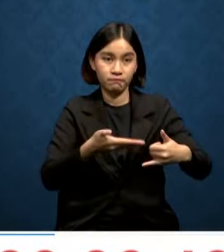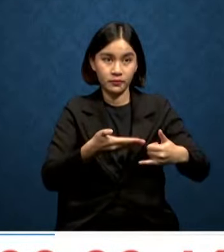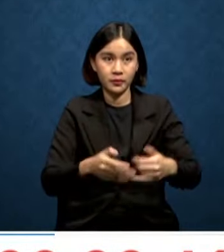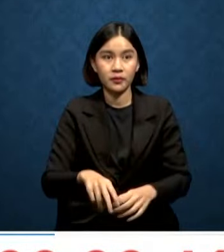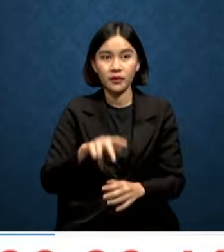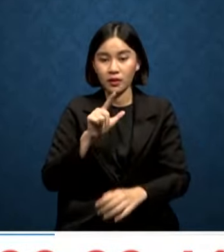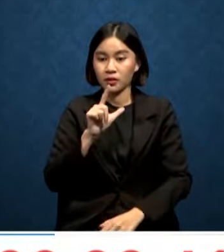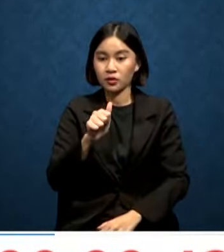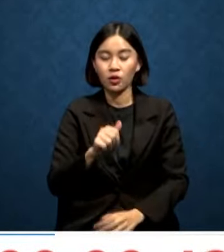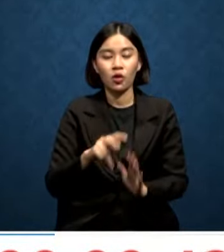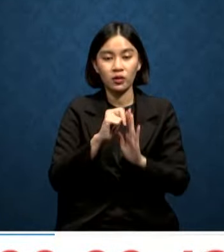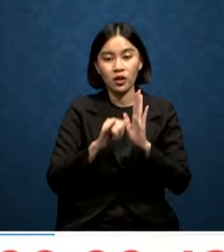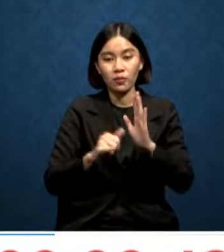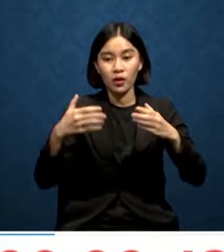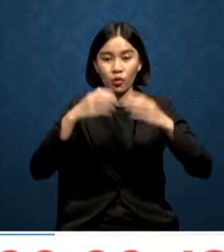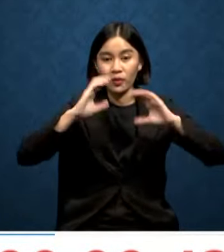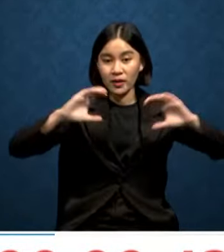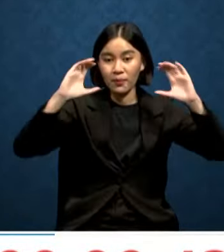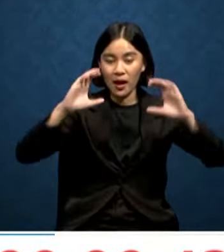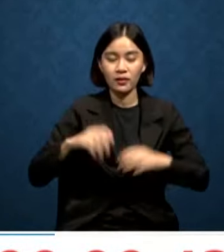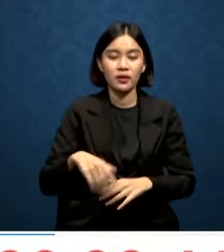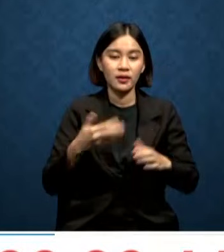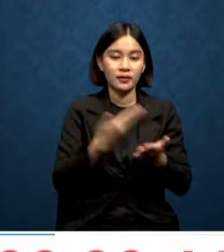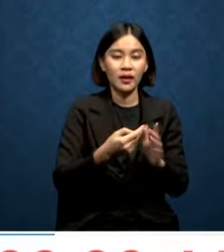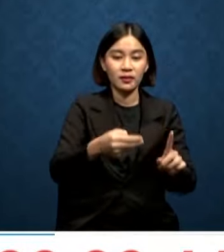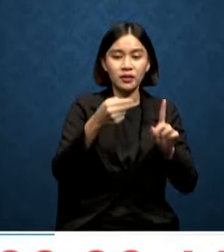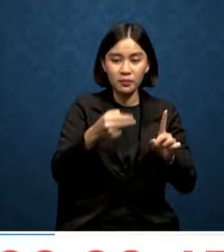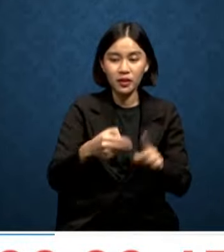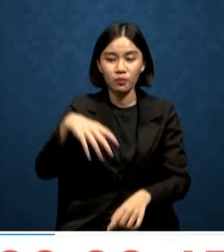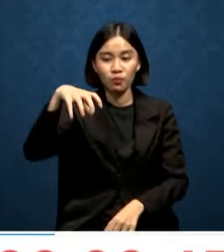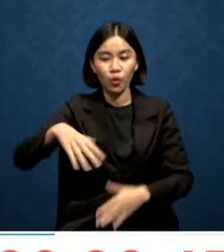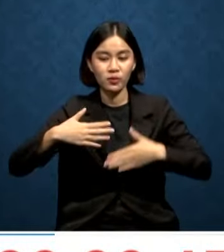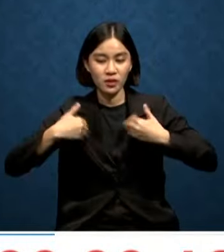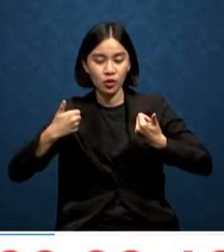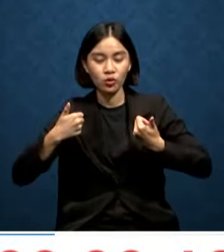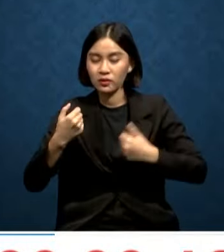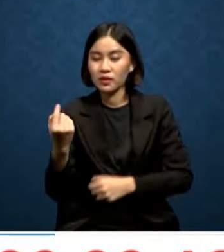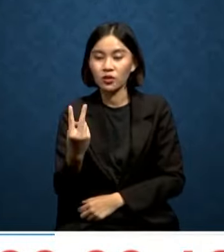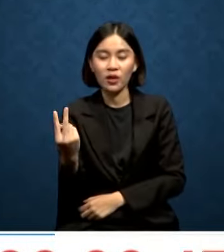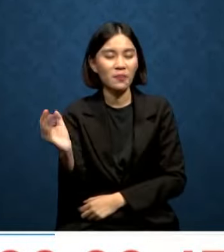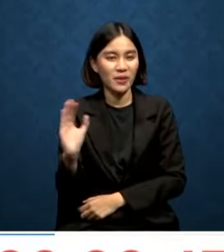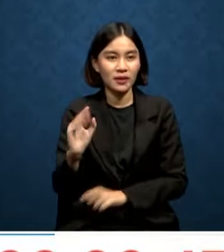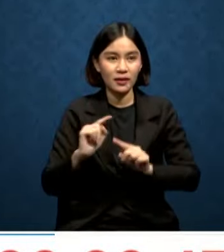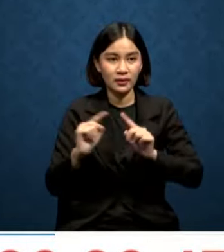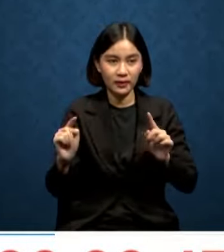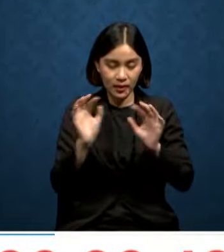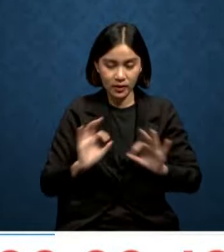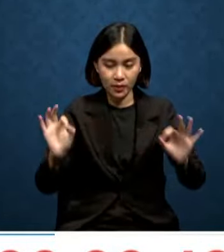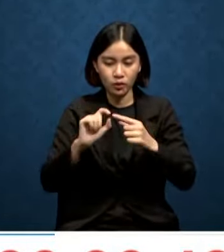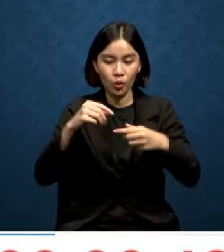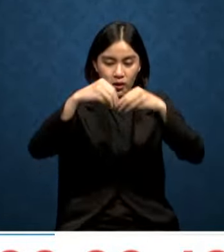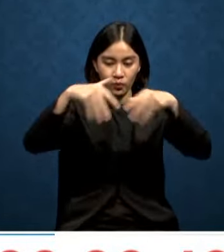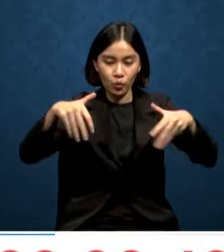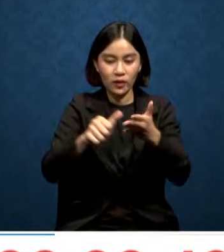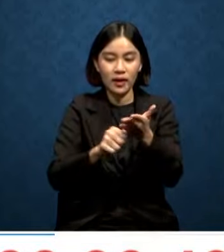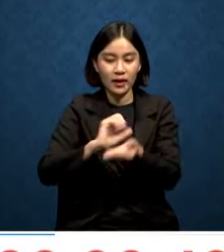ไม่ได้มีแค่ Digital Wallet กับ Entertainment Complex นะครับเป็น2นโยบายถูกต้องครับแต่ว่าจริงๆแล้วเราเน้นย้ำในเรื่องของการปรับโครงสร้างทางเศร